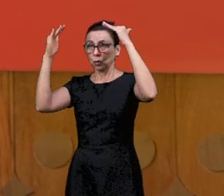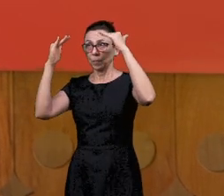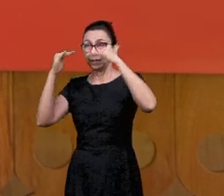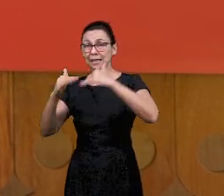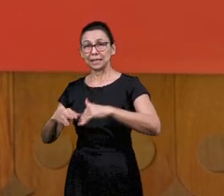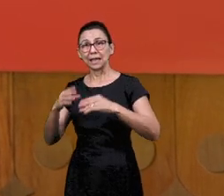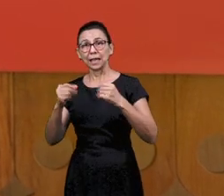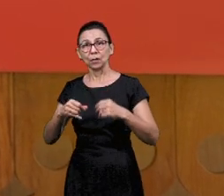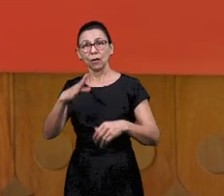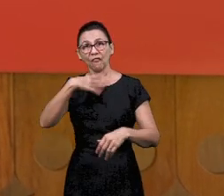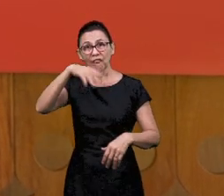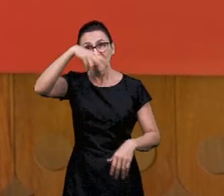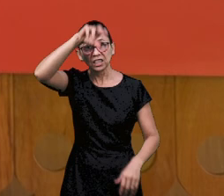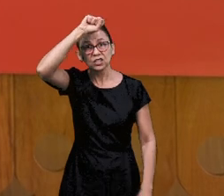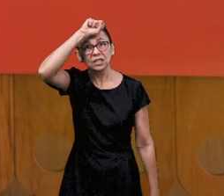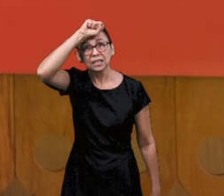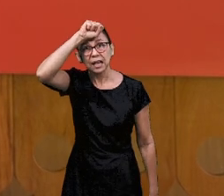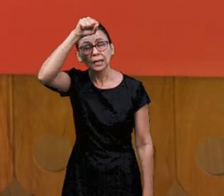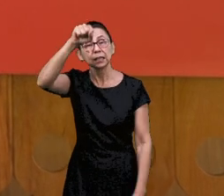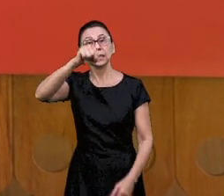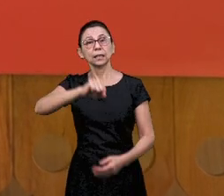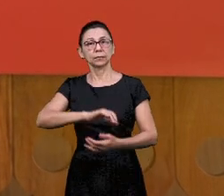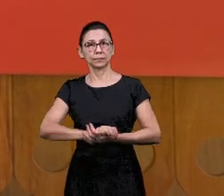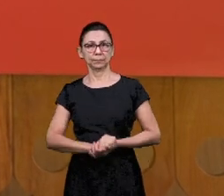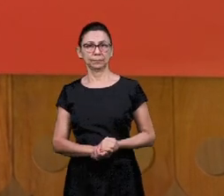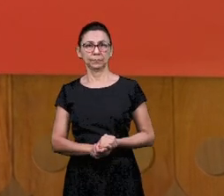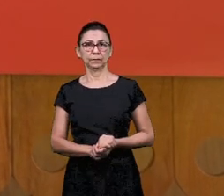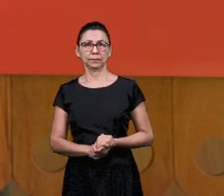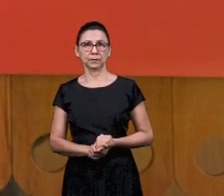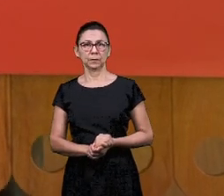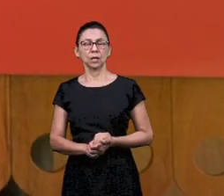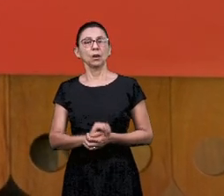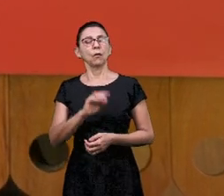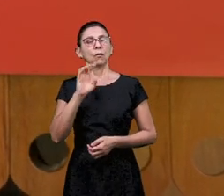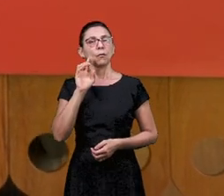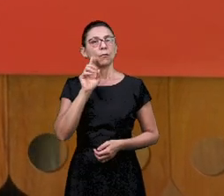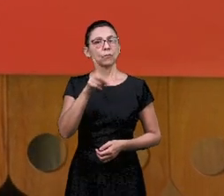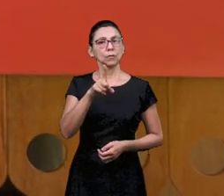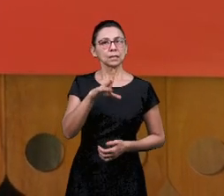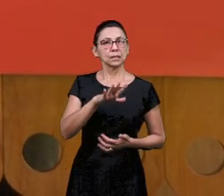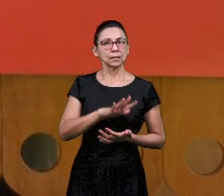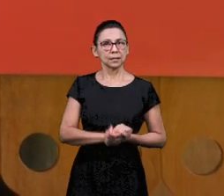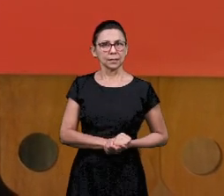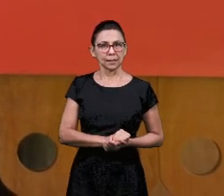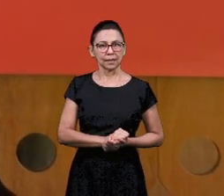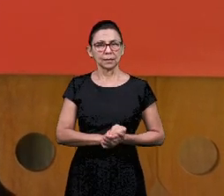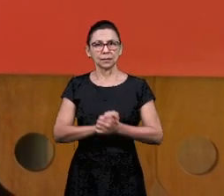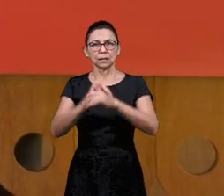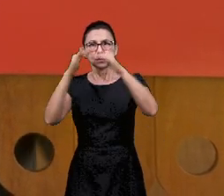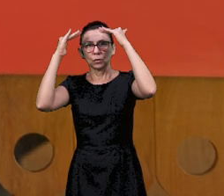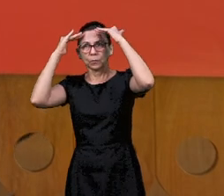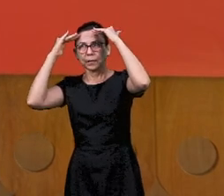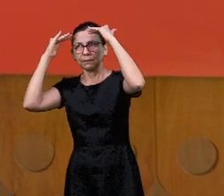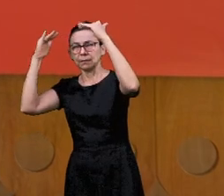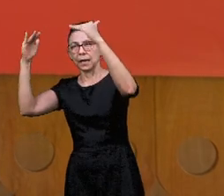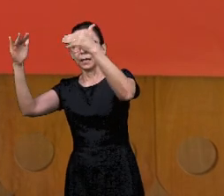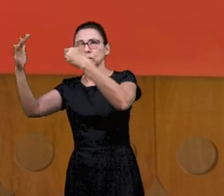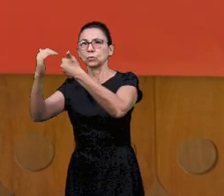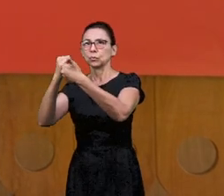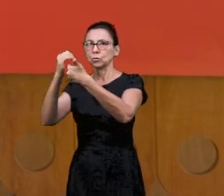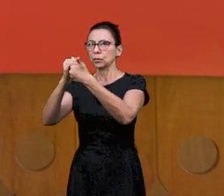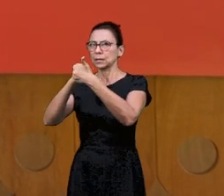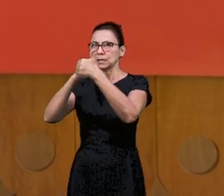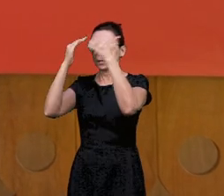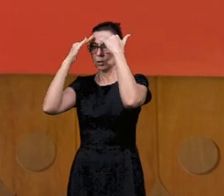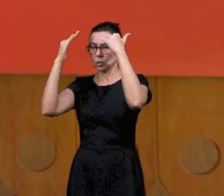commence aujourd'hui ici et on va finir dans la sorcellerie. Pourquoi? Parce que tu arrêtes d'entendre